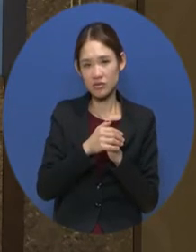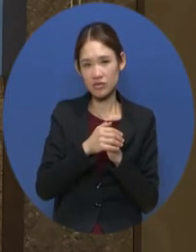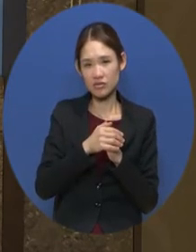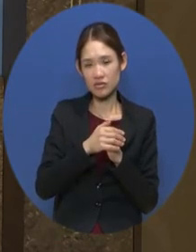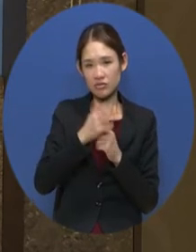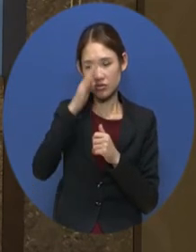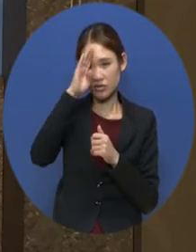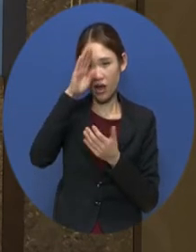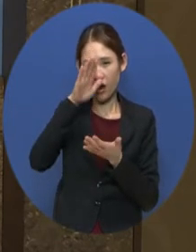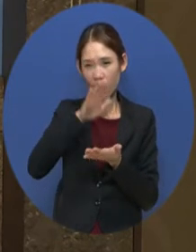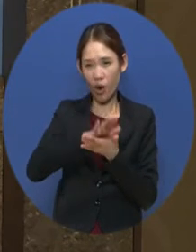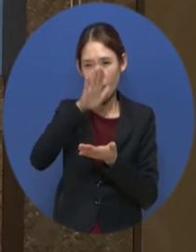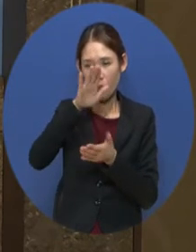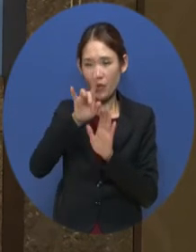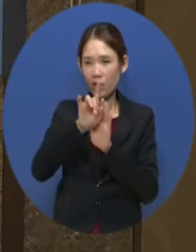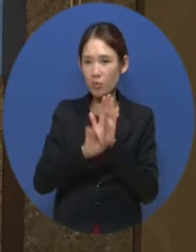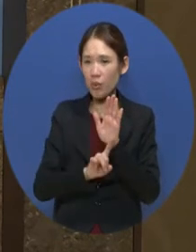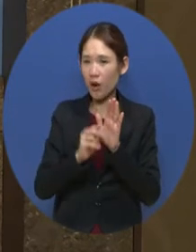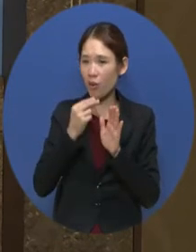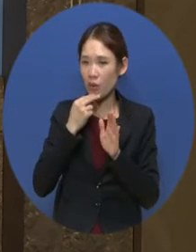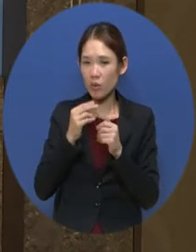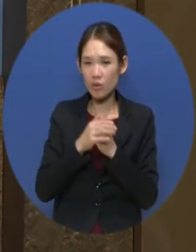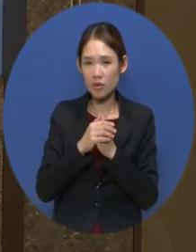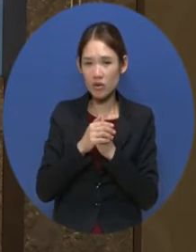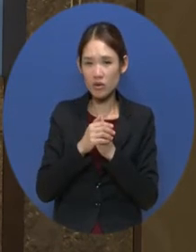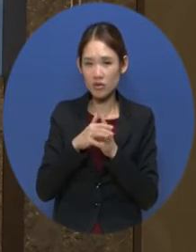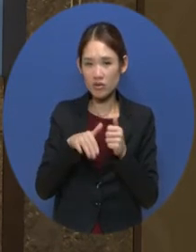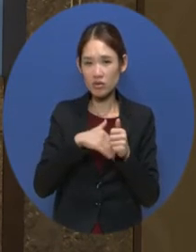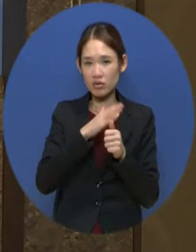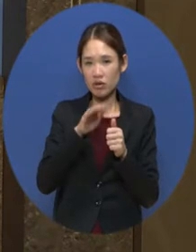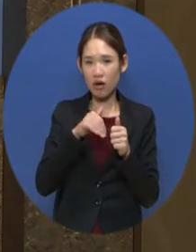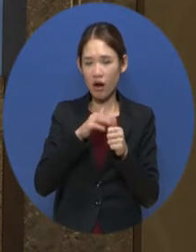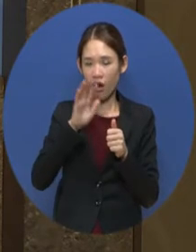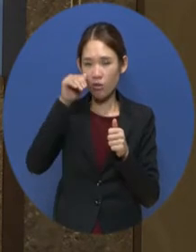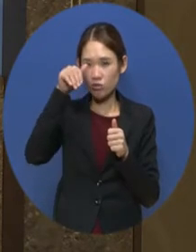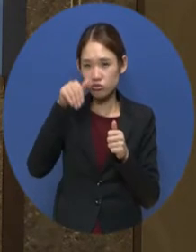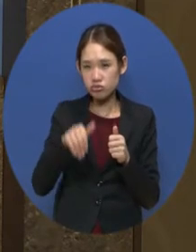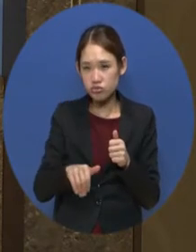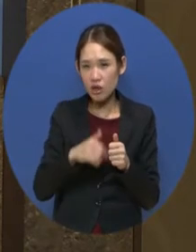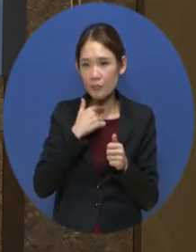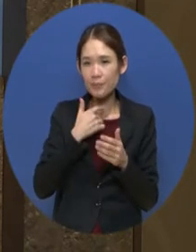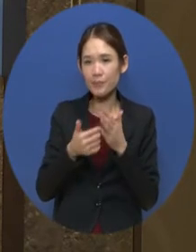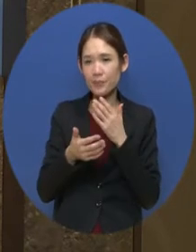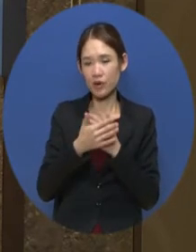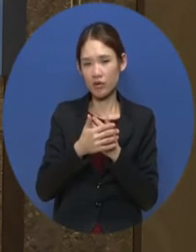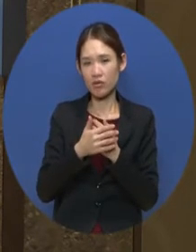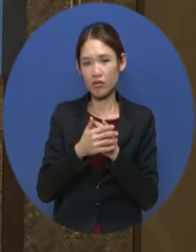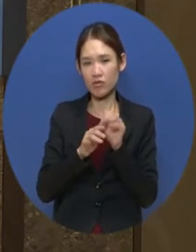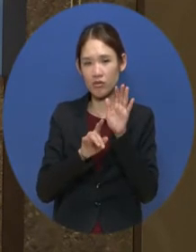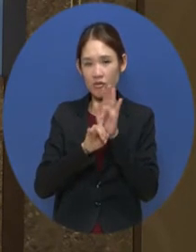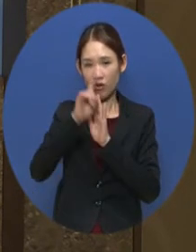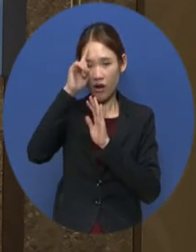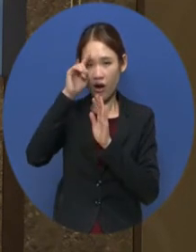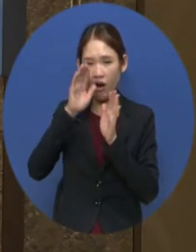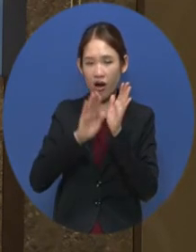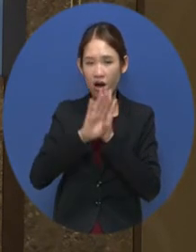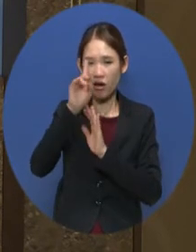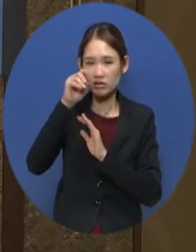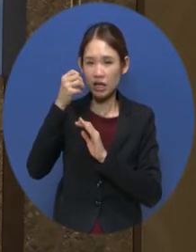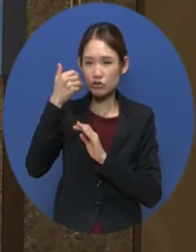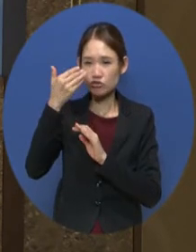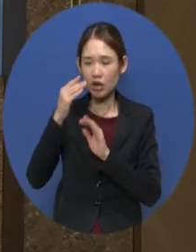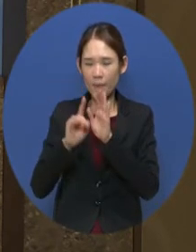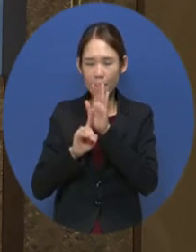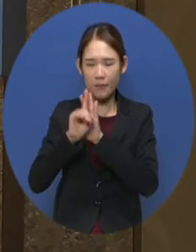먹어가지고 그 열은 안 떨어지고 좀 상황마다 악화가 됐던 그런 경험이 39도도 넘었던 경험이